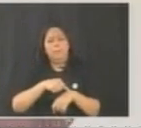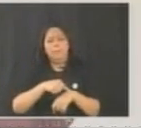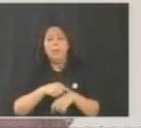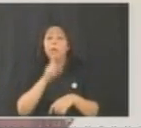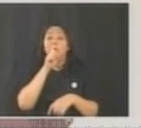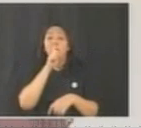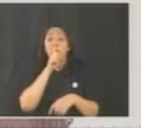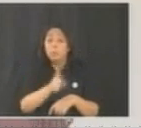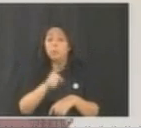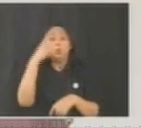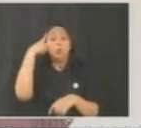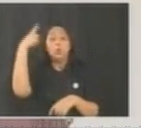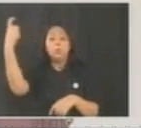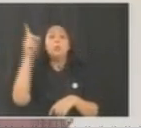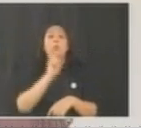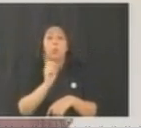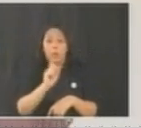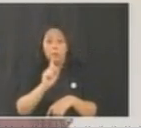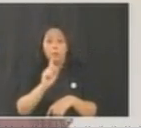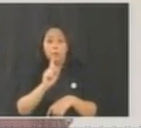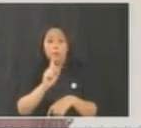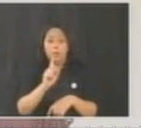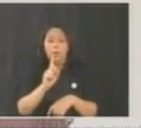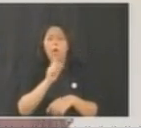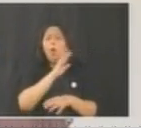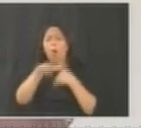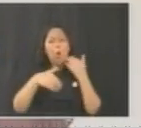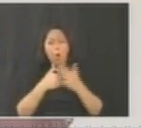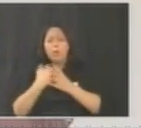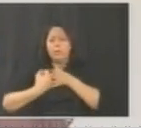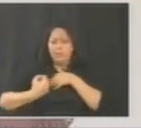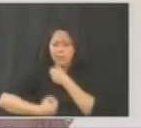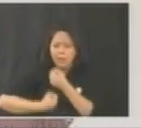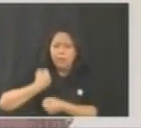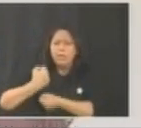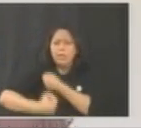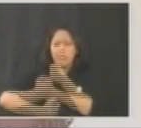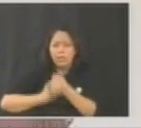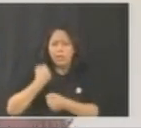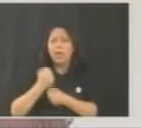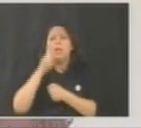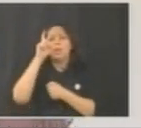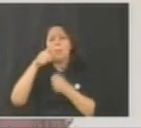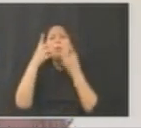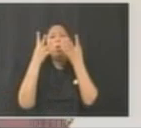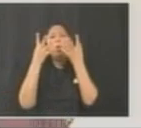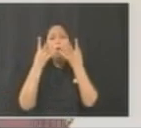pangarap natin ay maibsan ang paghihirap sa lalo.